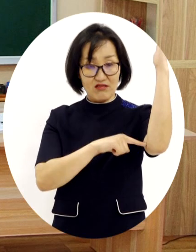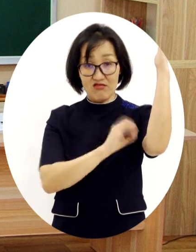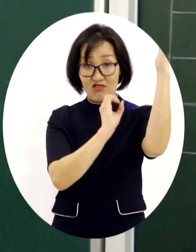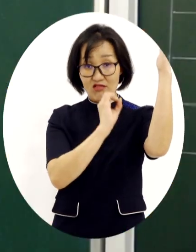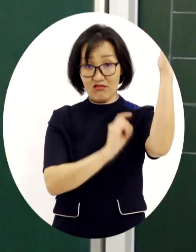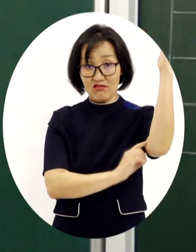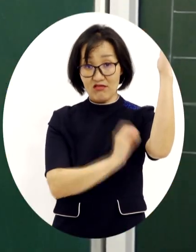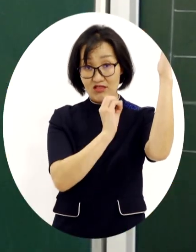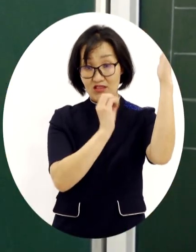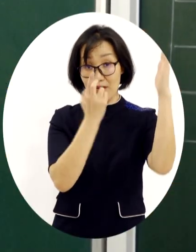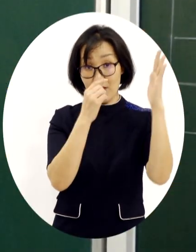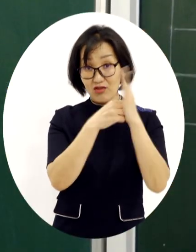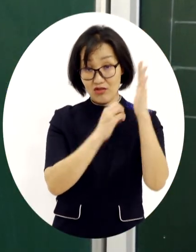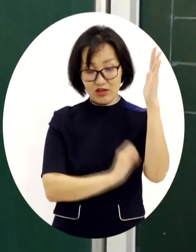тавьчих